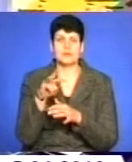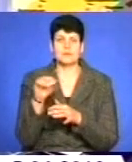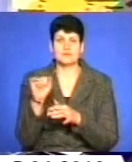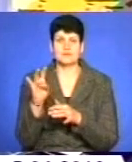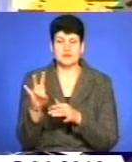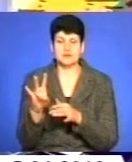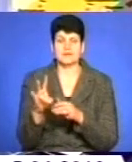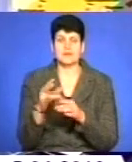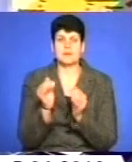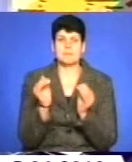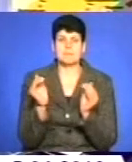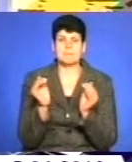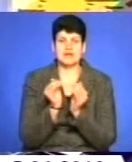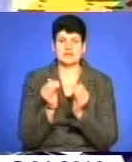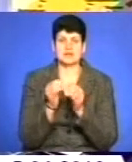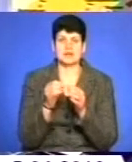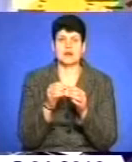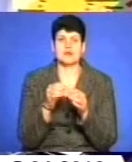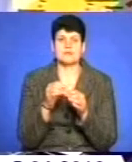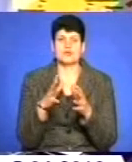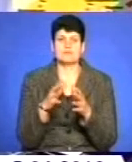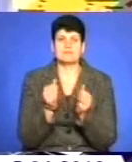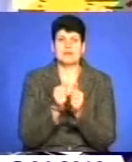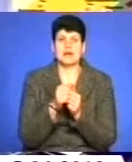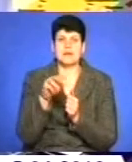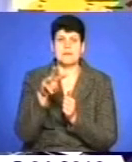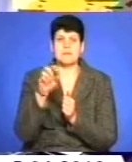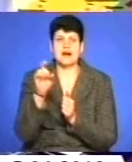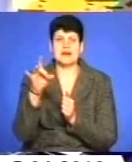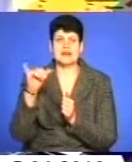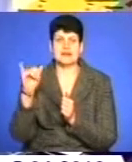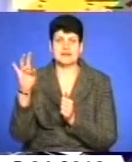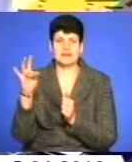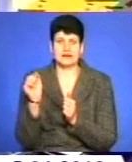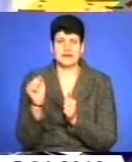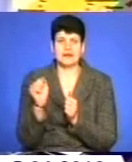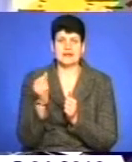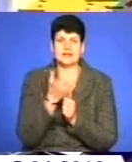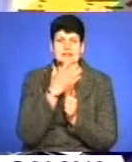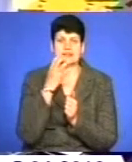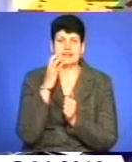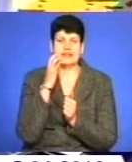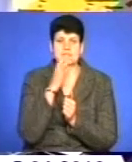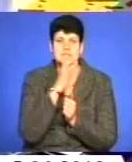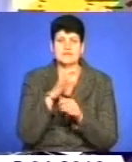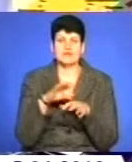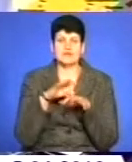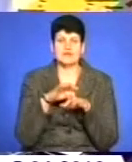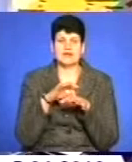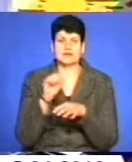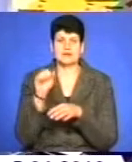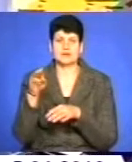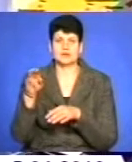західних околицях Донецька, зокрема, в районі Мар'їнки і Красногорівки, та на півдні проведення антитерористичної